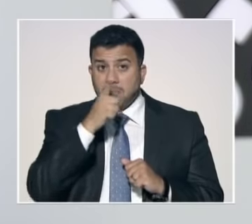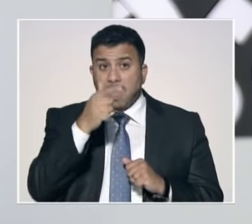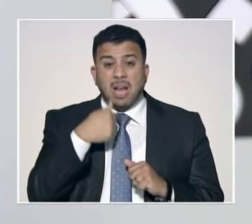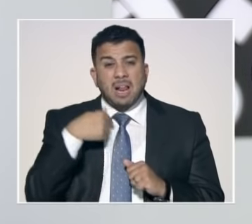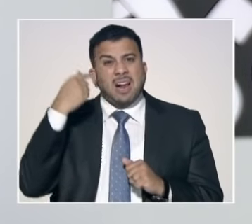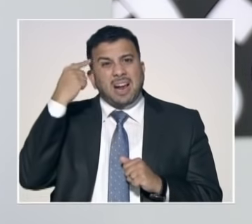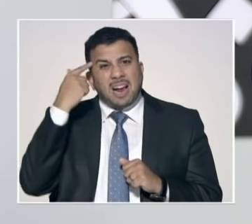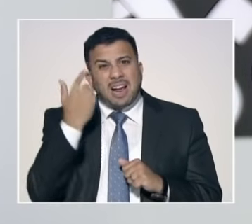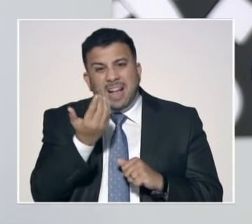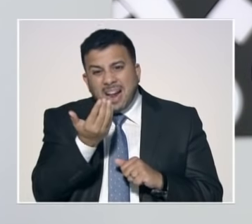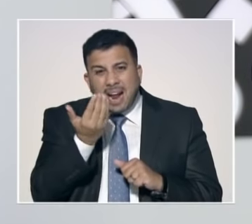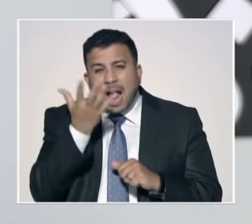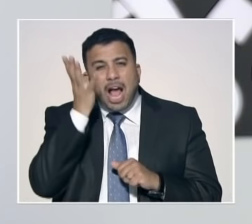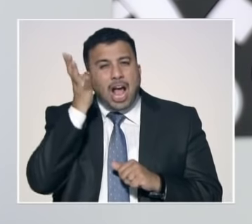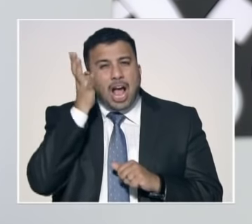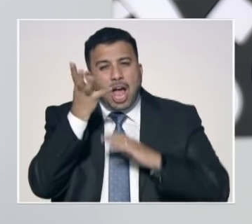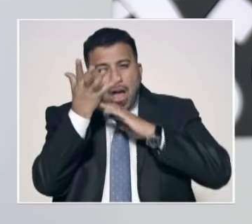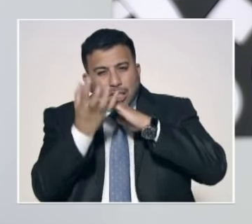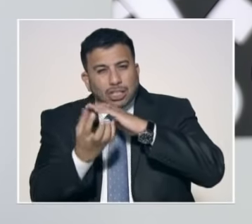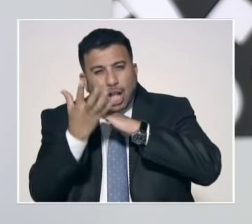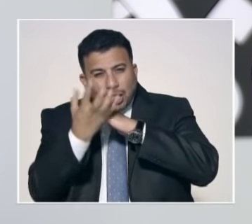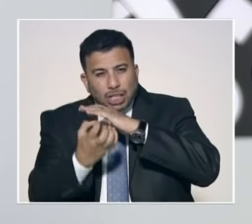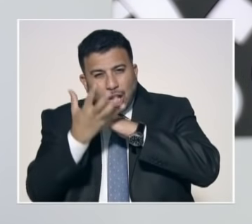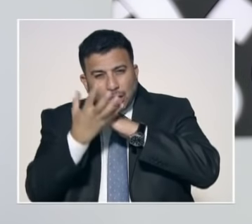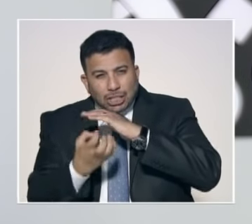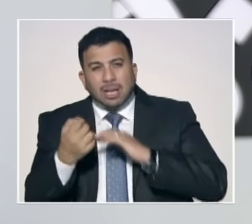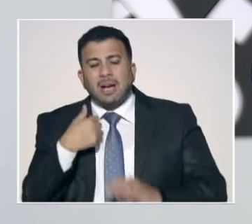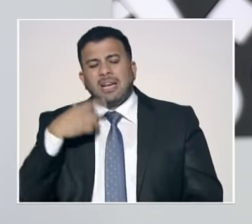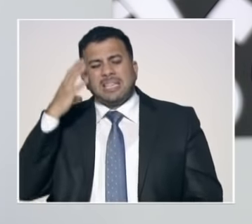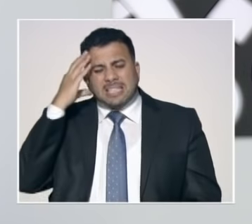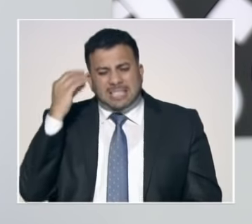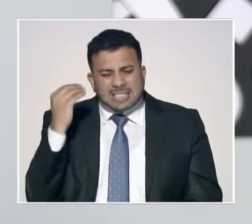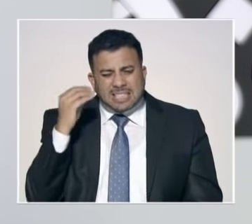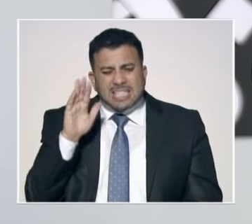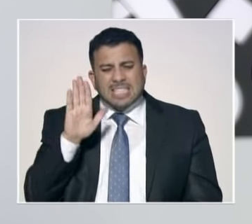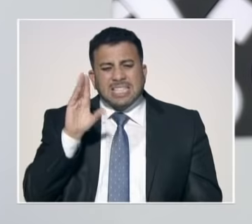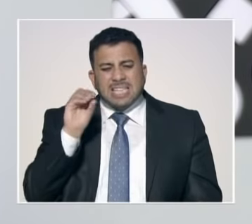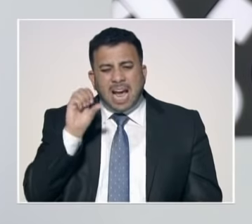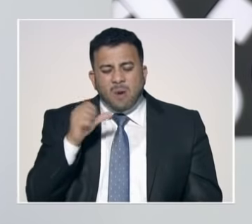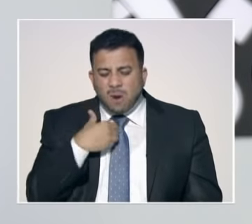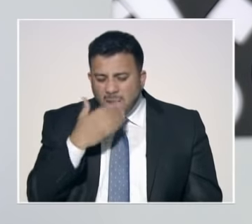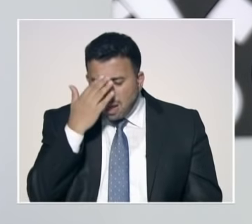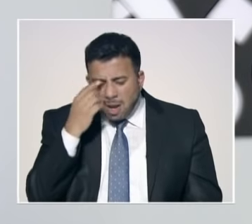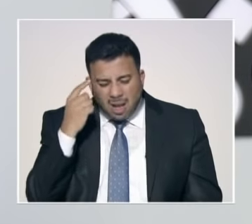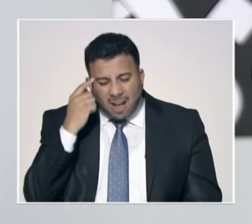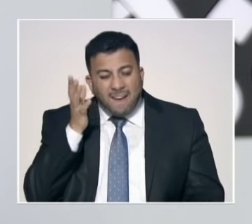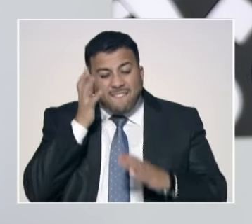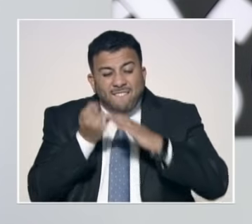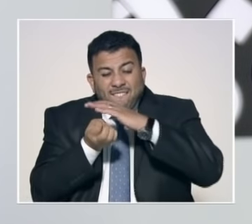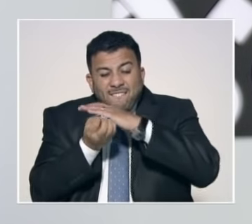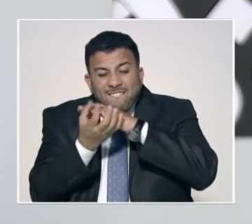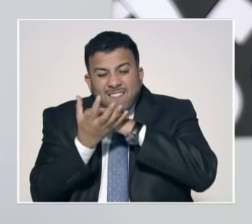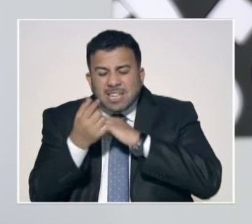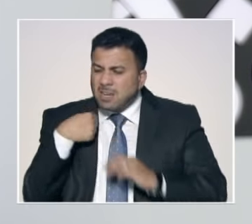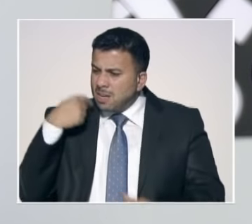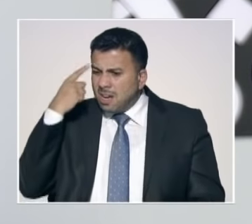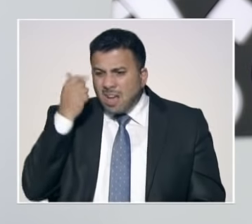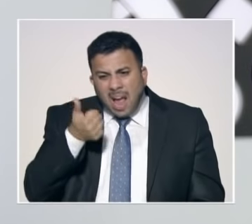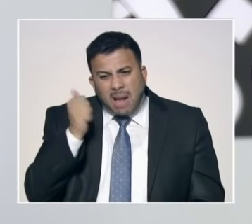إلا قبل الفجر في قيام الليل قالوا يسجد للسهو، وهذا تقريبا القول هو الأقرب إلى الصواب، والله تعالى أعلم.